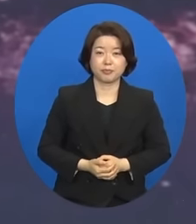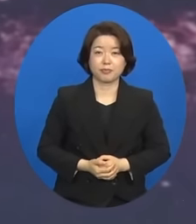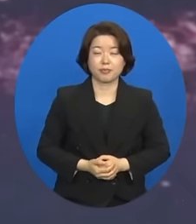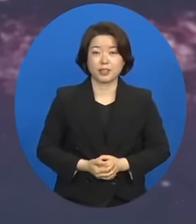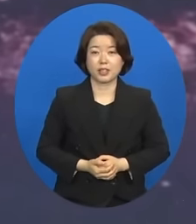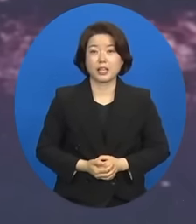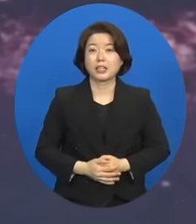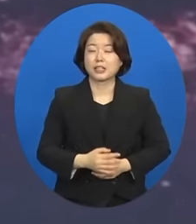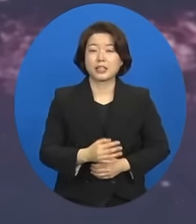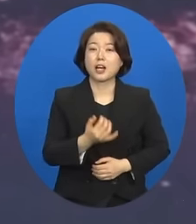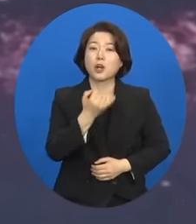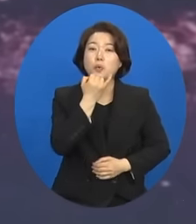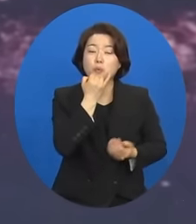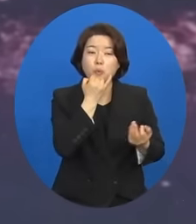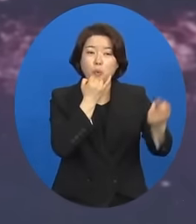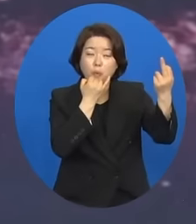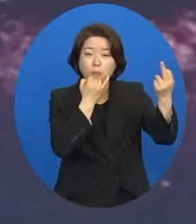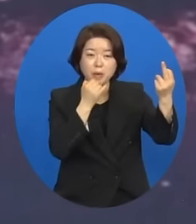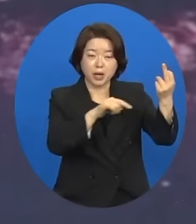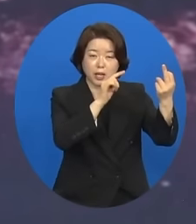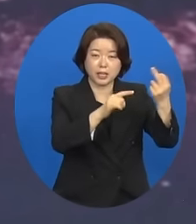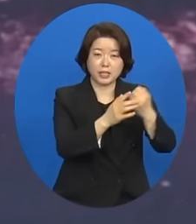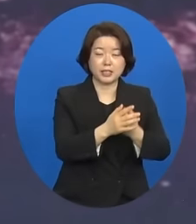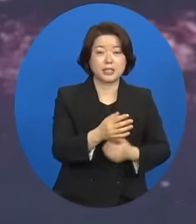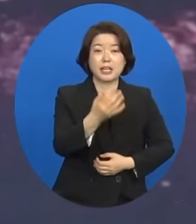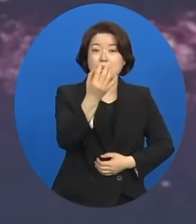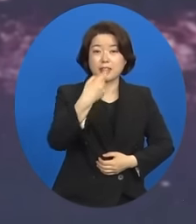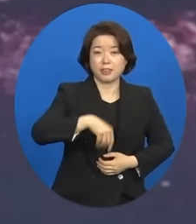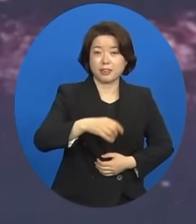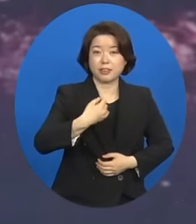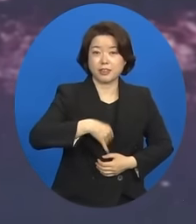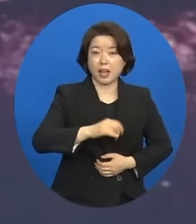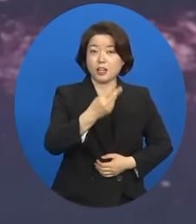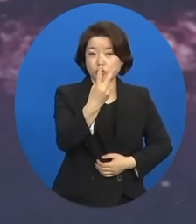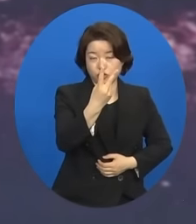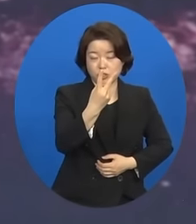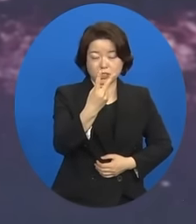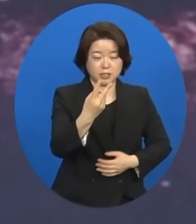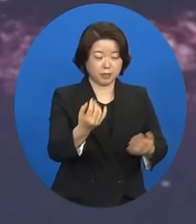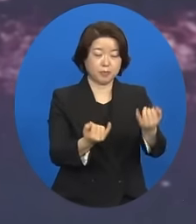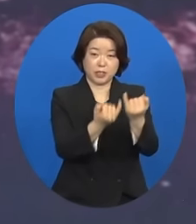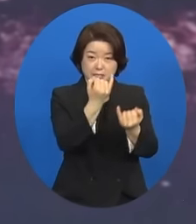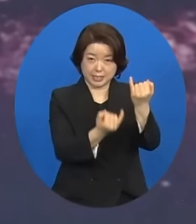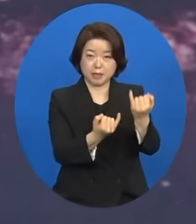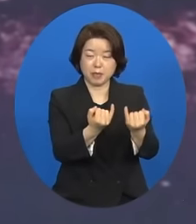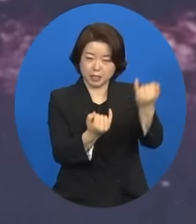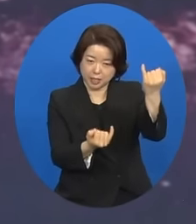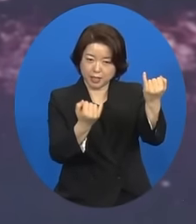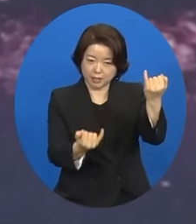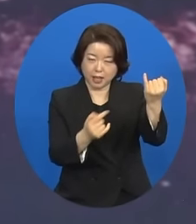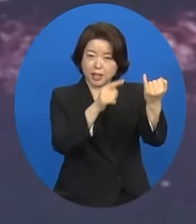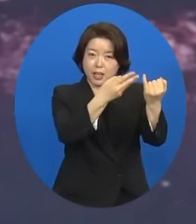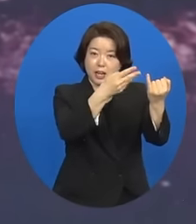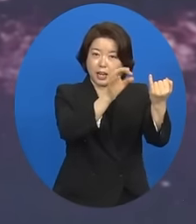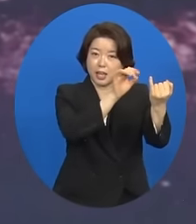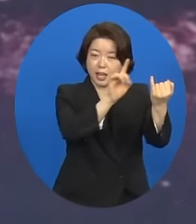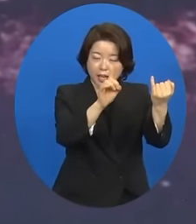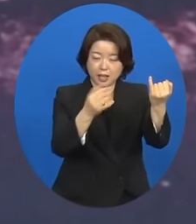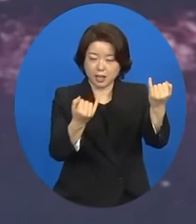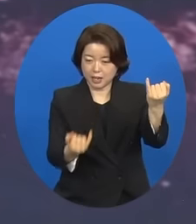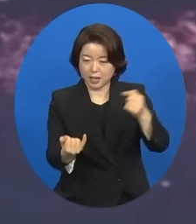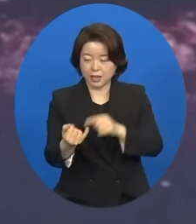첫째가 레고 둘째가 라헬 있니다 어 그런데 이제 설명을 보면이 본문에 레아는